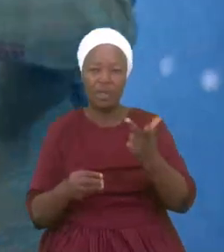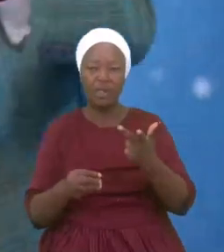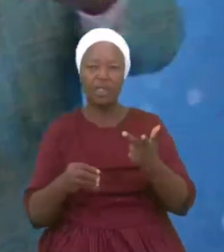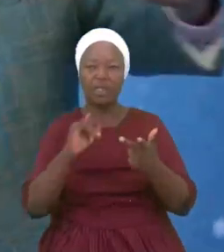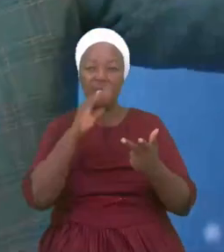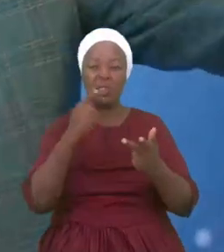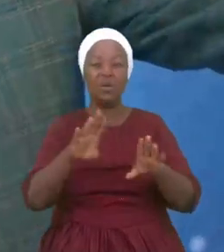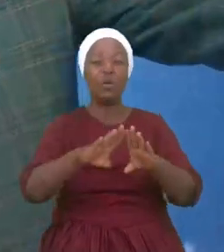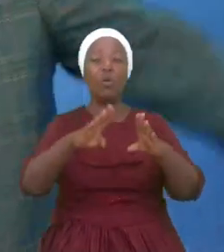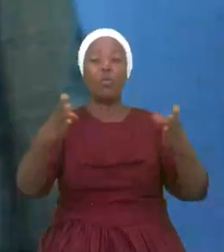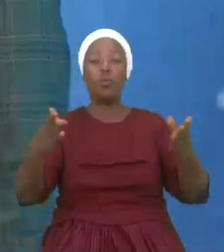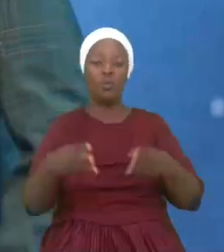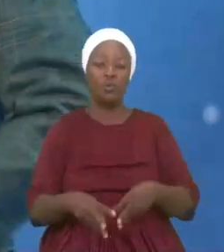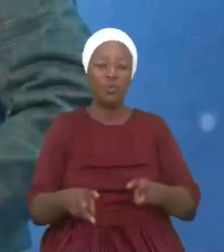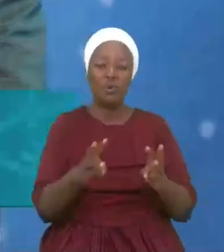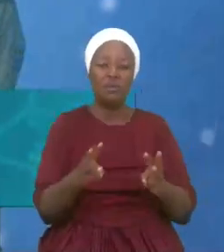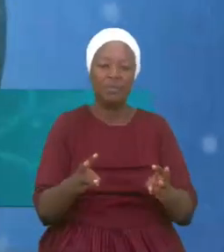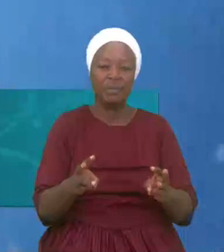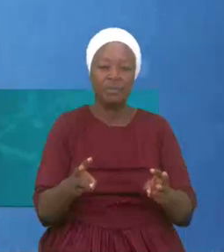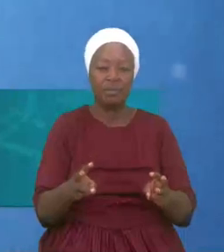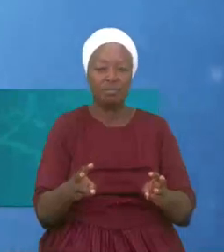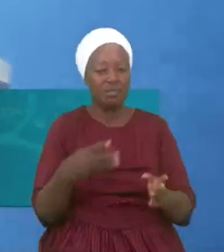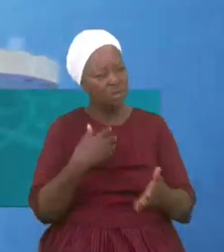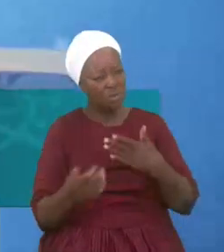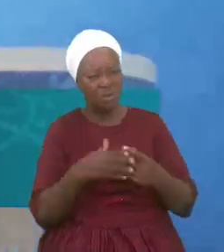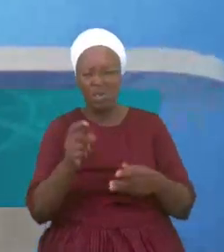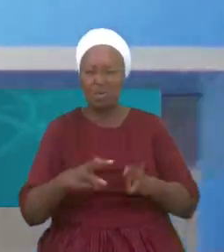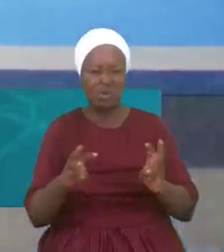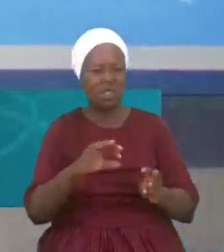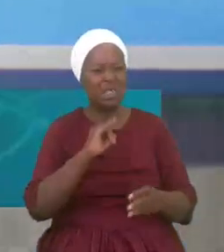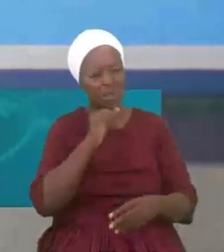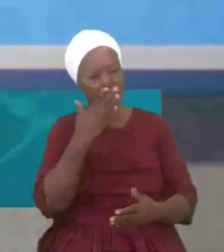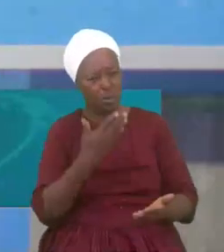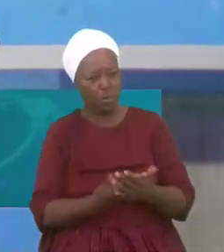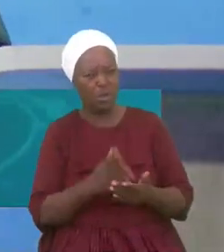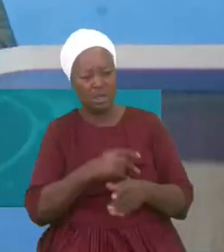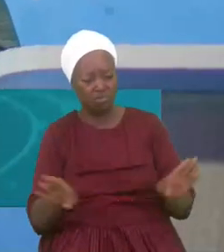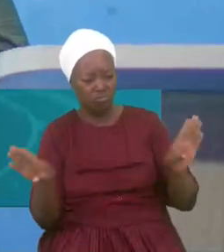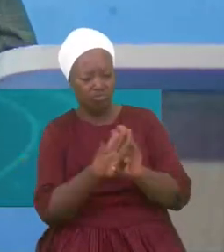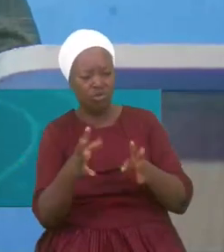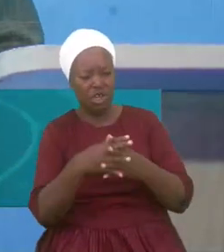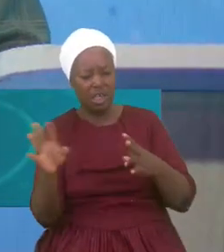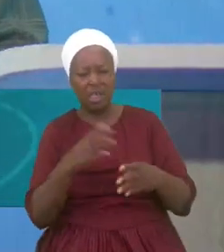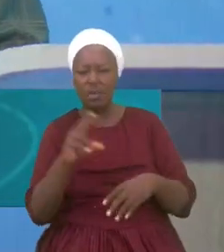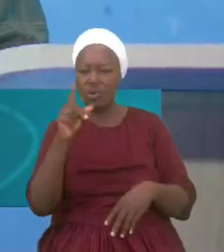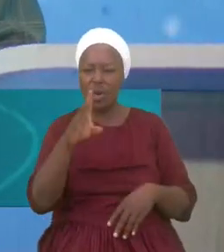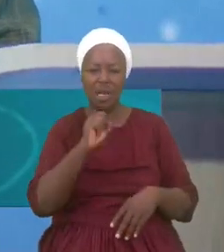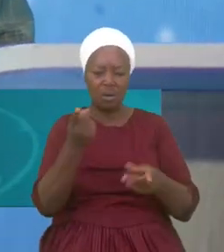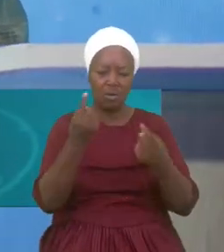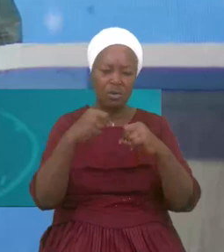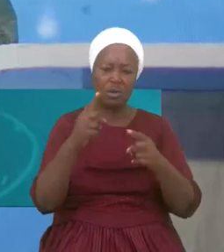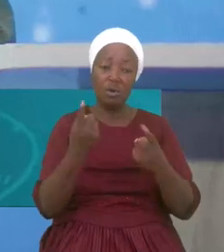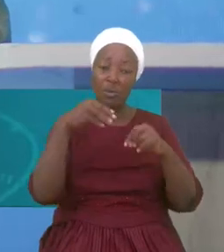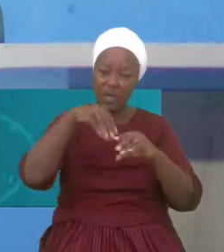l'unique voix de c'est la voix ordonnée c'est la voix ouverte même si la voix est